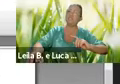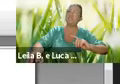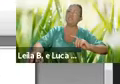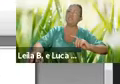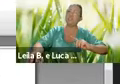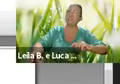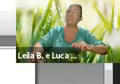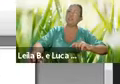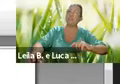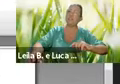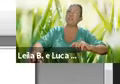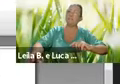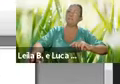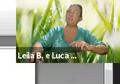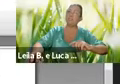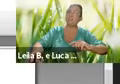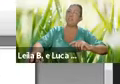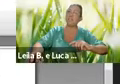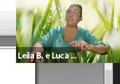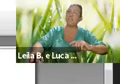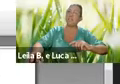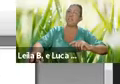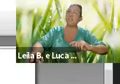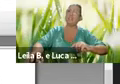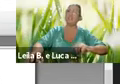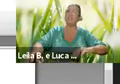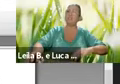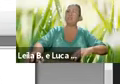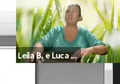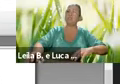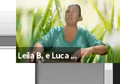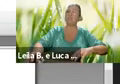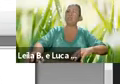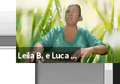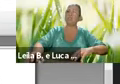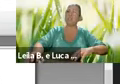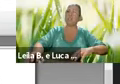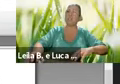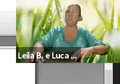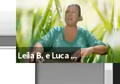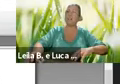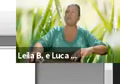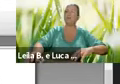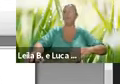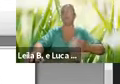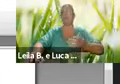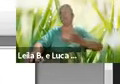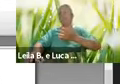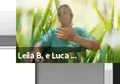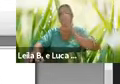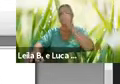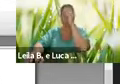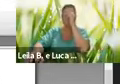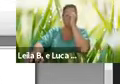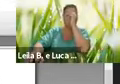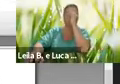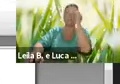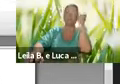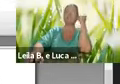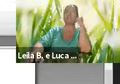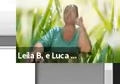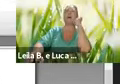Egizi, nei papiri egiziani, non so se riuscite a vedere, poi vi mando il testo a